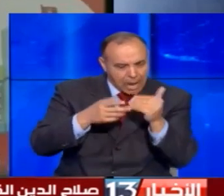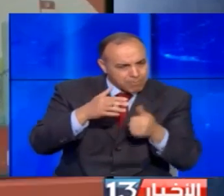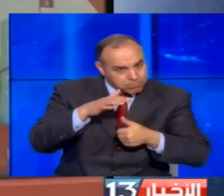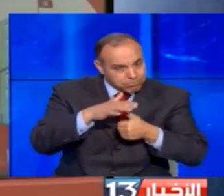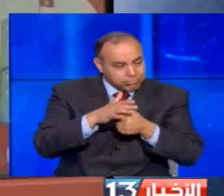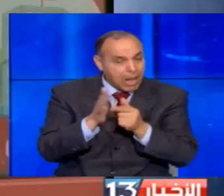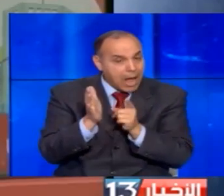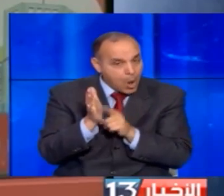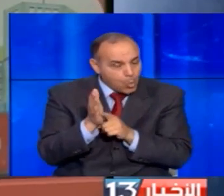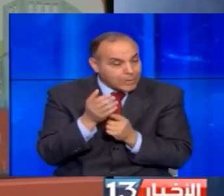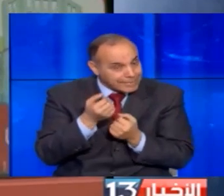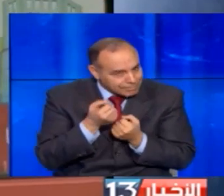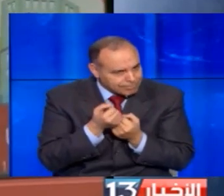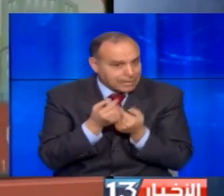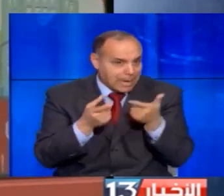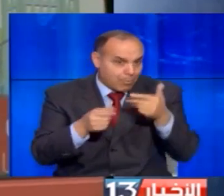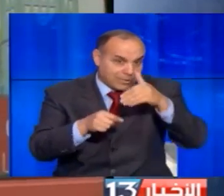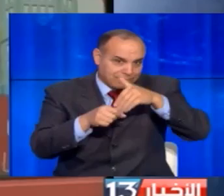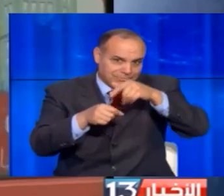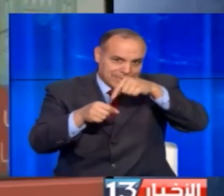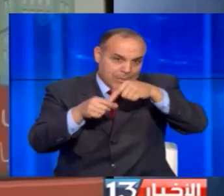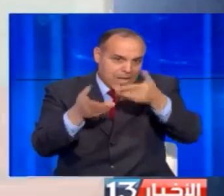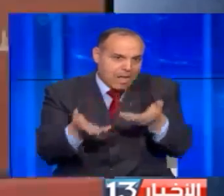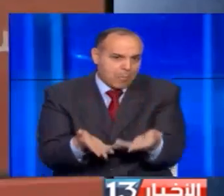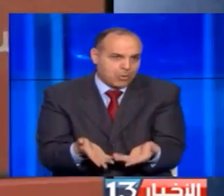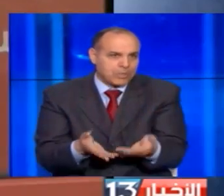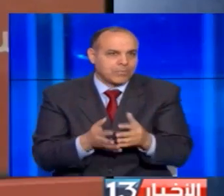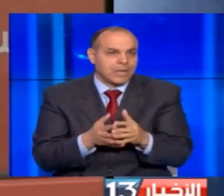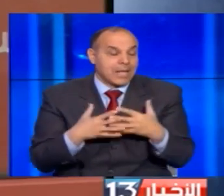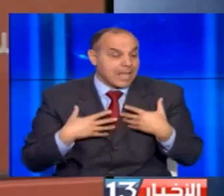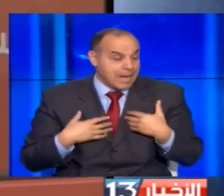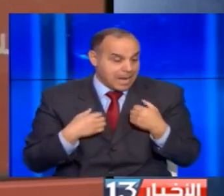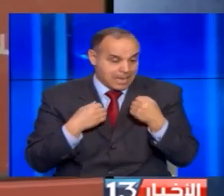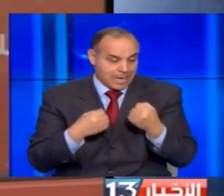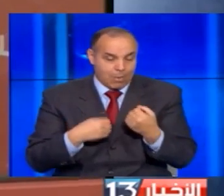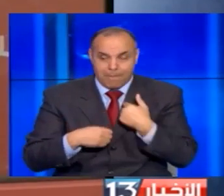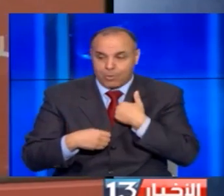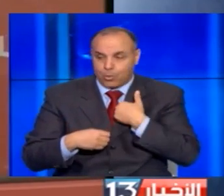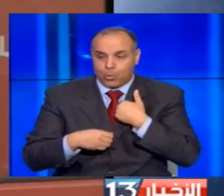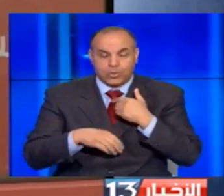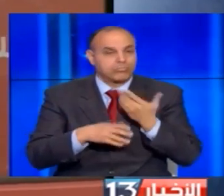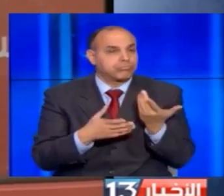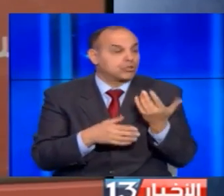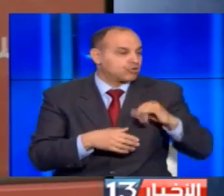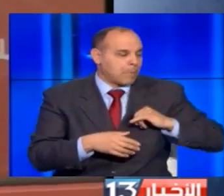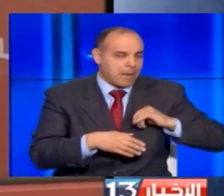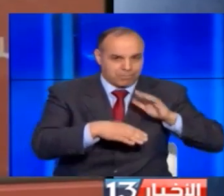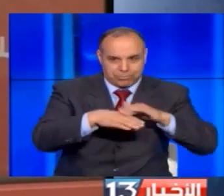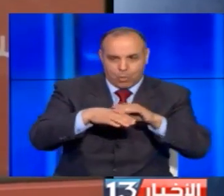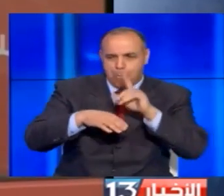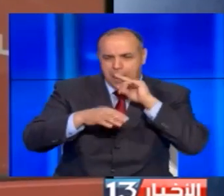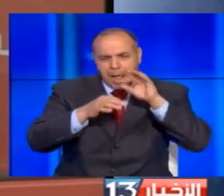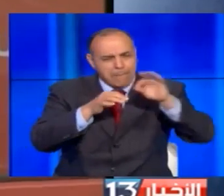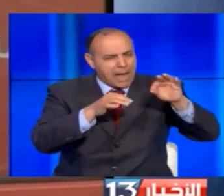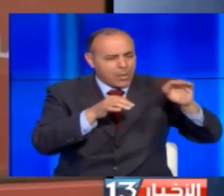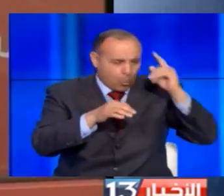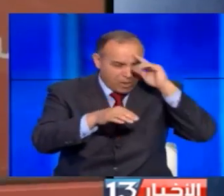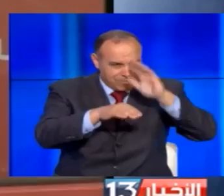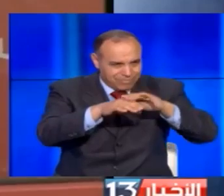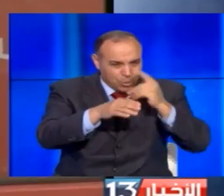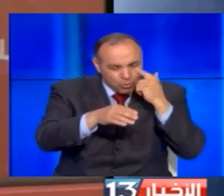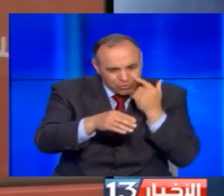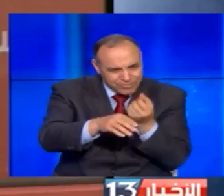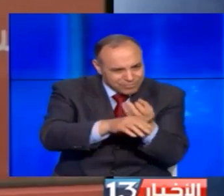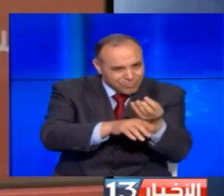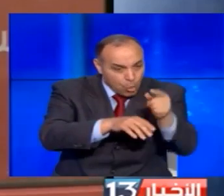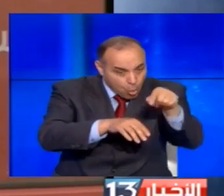بقيمة التسجيل ويشجعوهم على أنهم يسجلوا ويمشوا لهم من هما، نحاولوا نمسوا بها سورتو الشباب والمرأة الريفية معناها